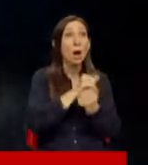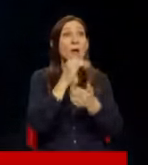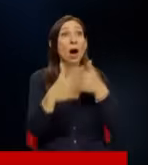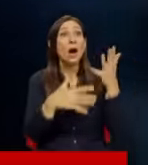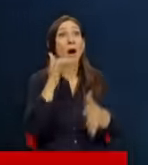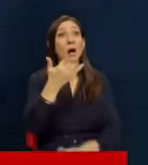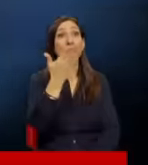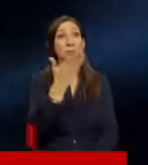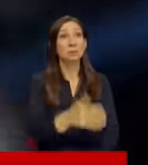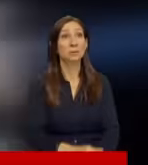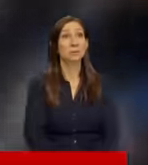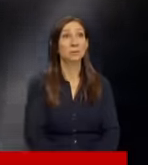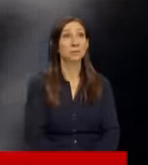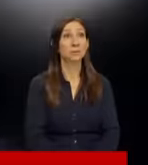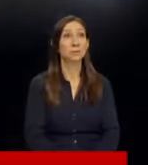etti.